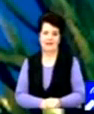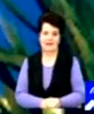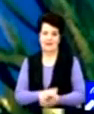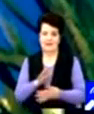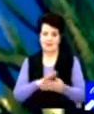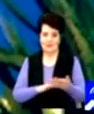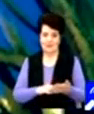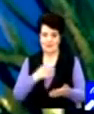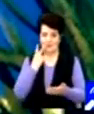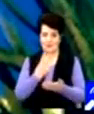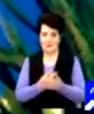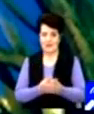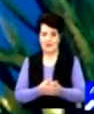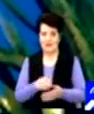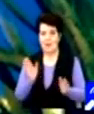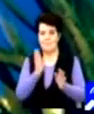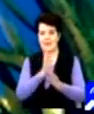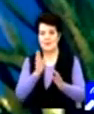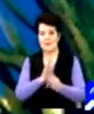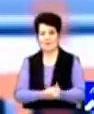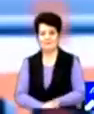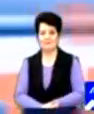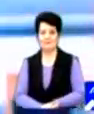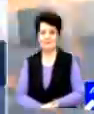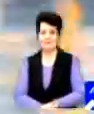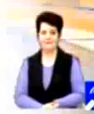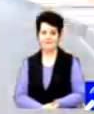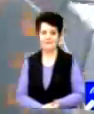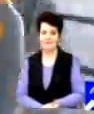În continuare vom urmări rubrica Meteo.